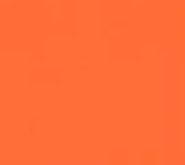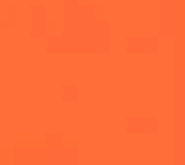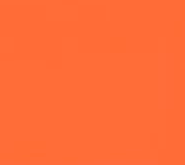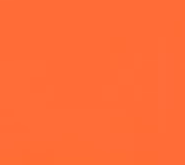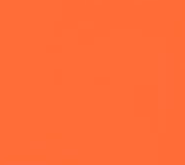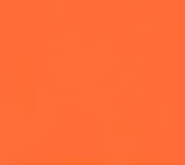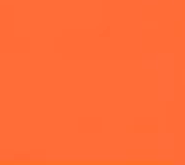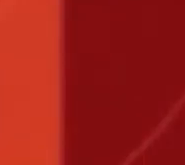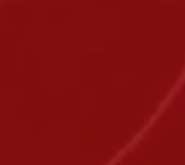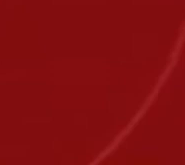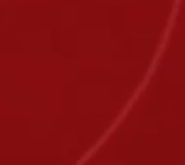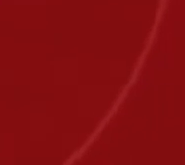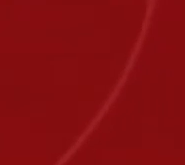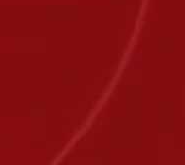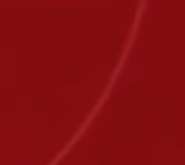Музика